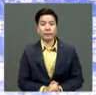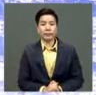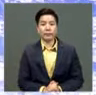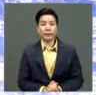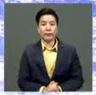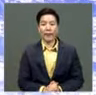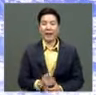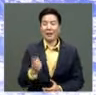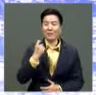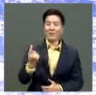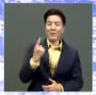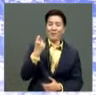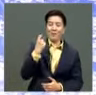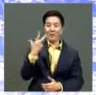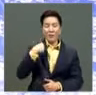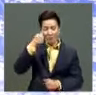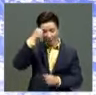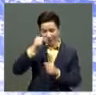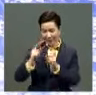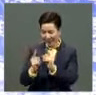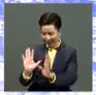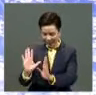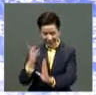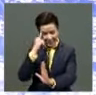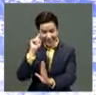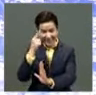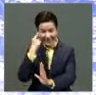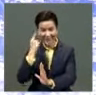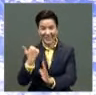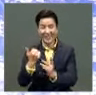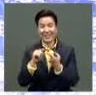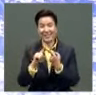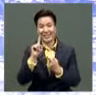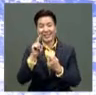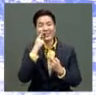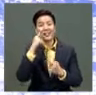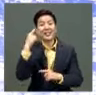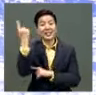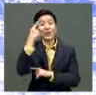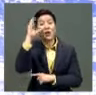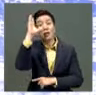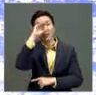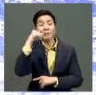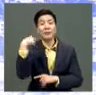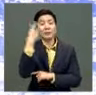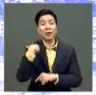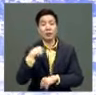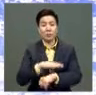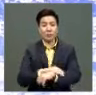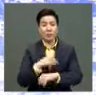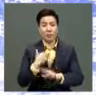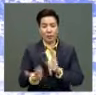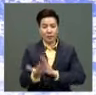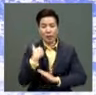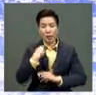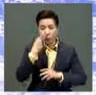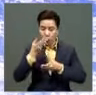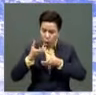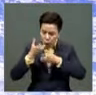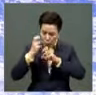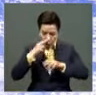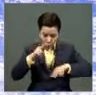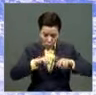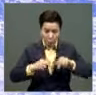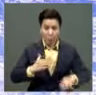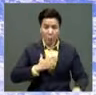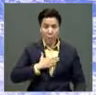เนี่ยถามทีเดียว3ข้อผมความจำสั้นเอาเรื่องว่าเที่ยวกลางคืนมีไหมนะครับเมื่อเช้านี้ทวนสอบกันครับผม